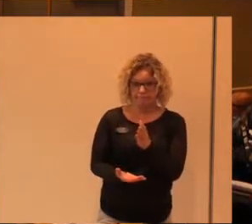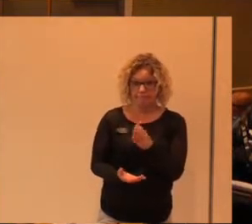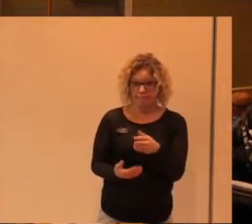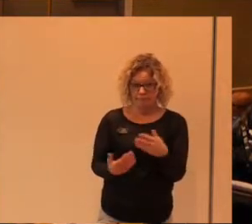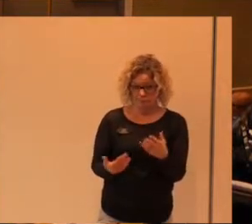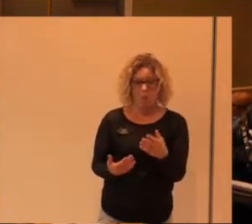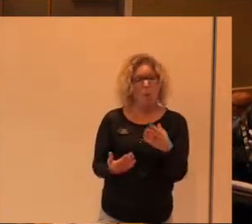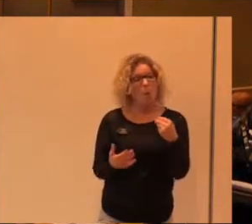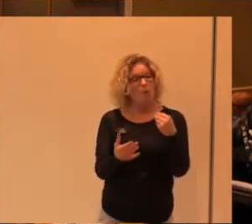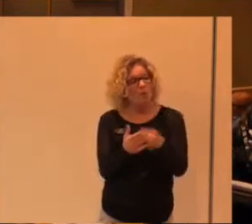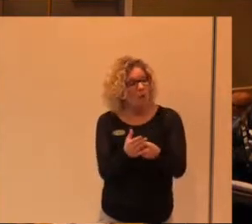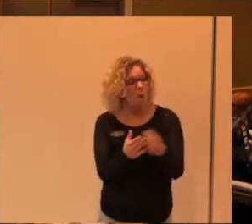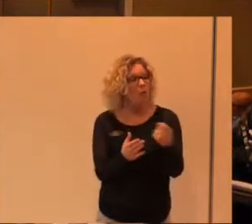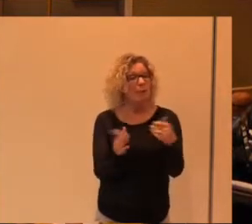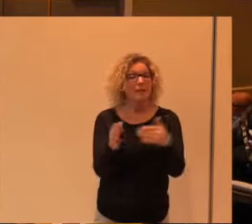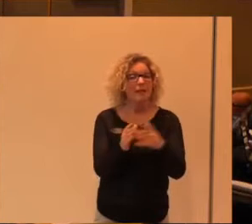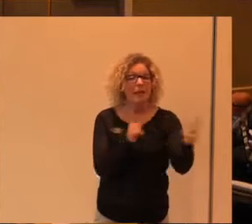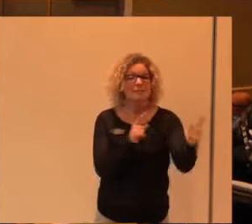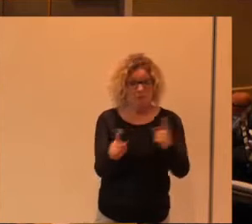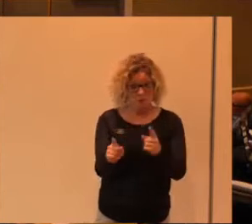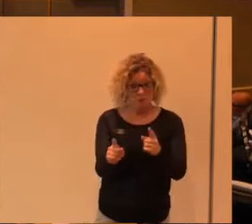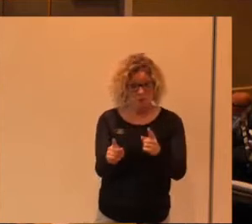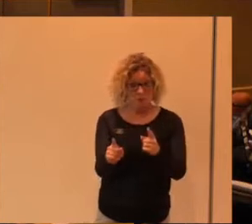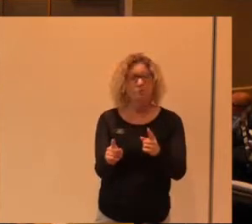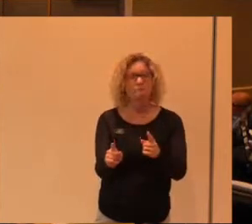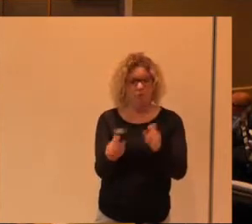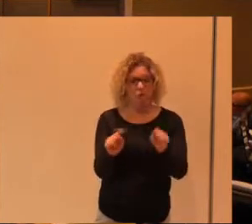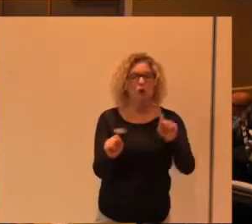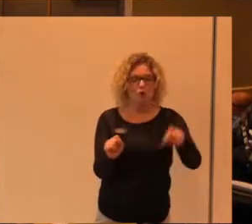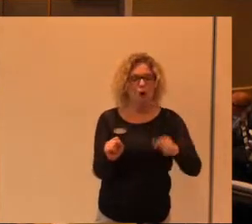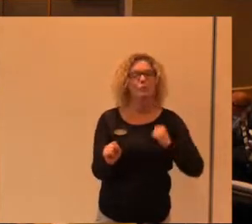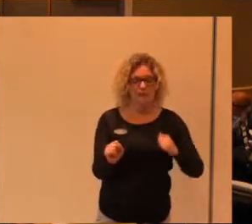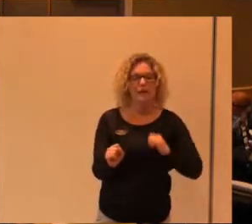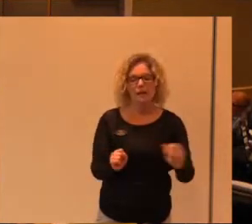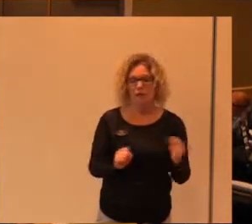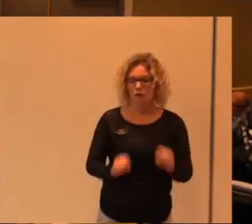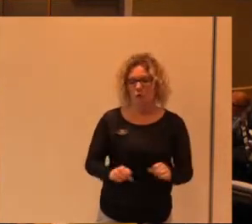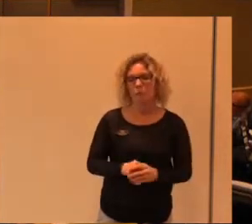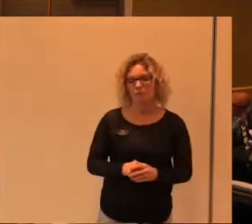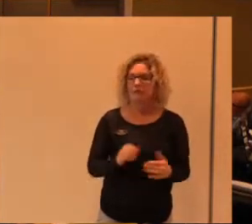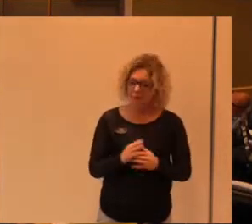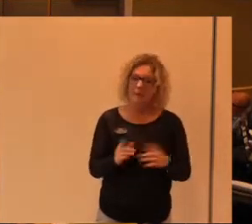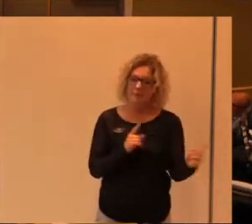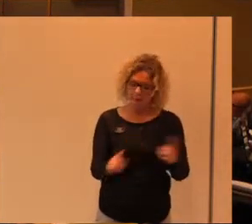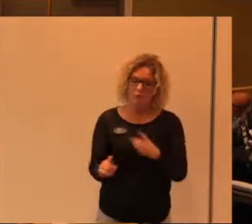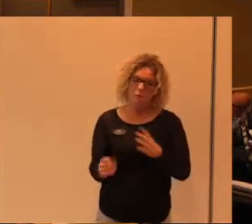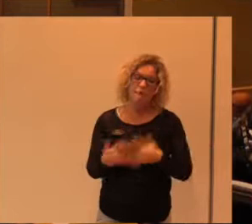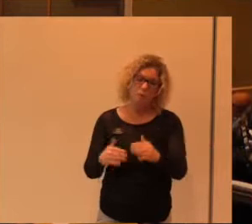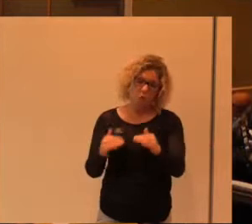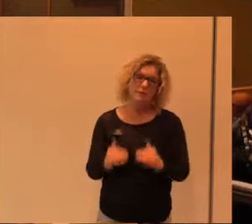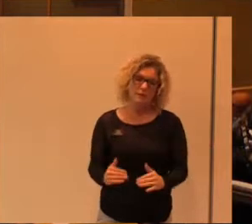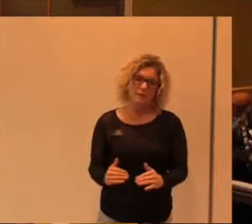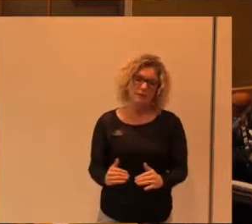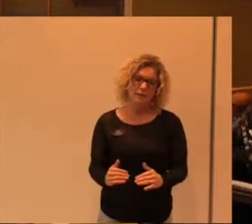att när man köper någonting till människor så ska man ställa krav på tillgänglighet för personer med